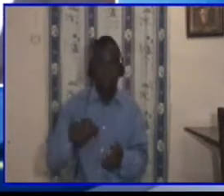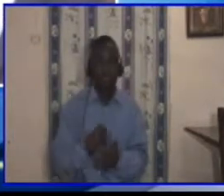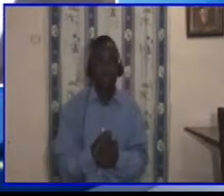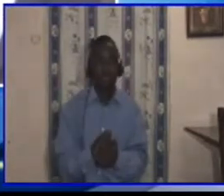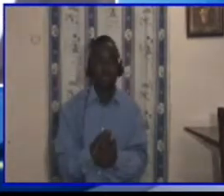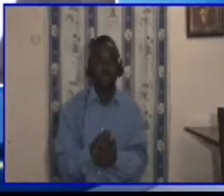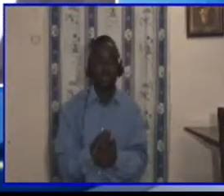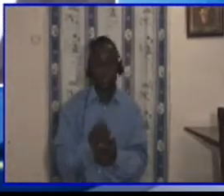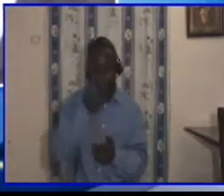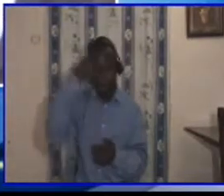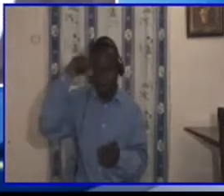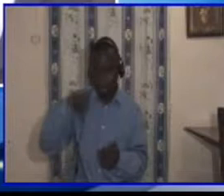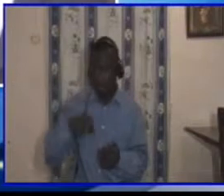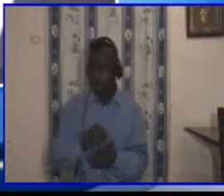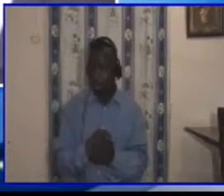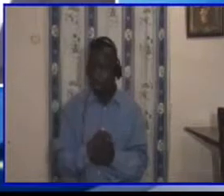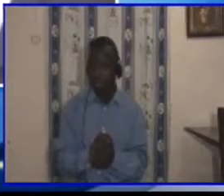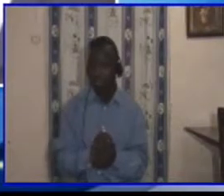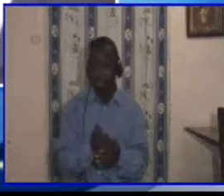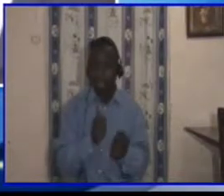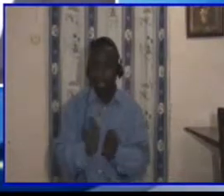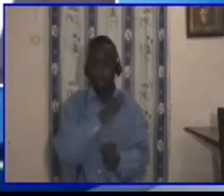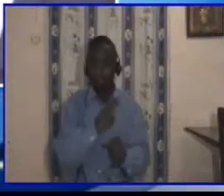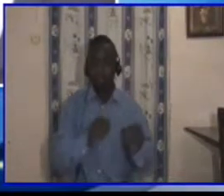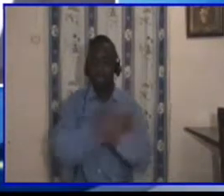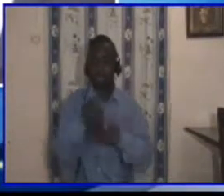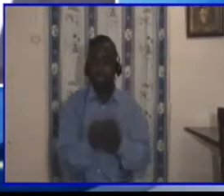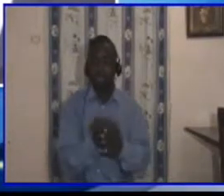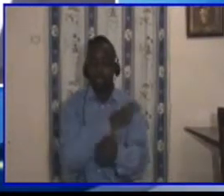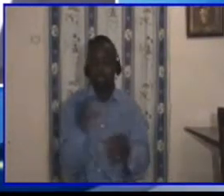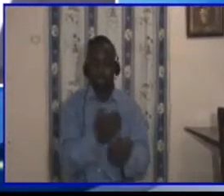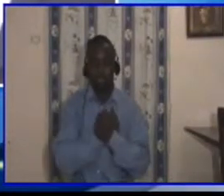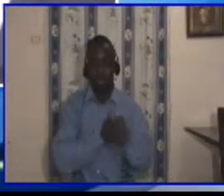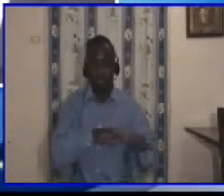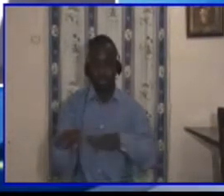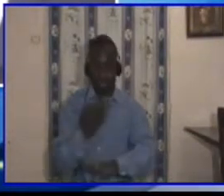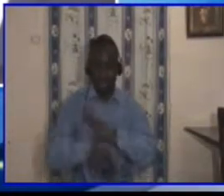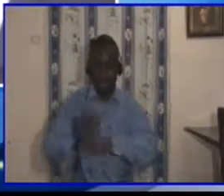qualsiasi cosa farete con questo lo lascio a voi